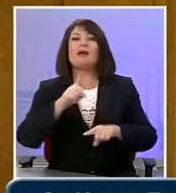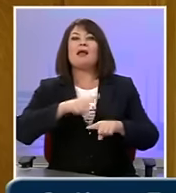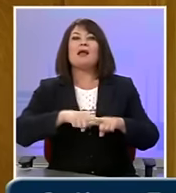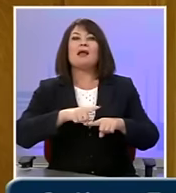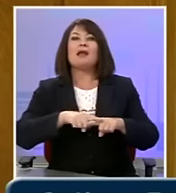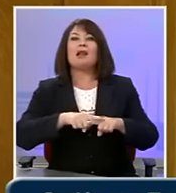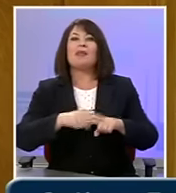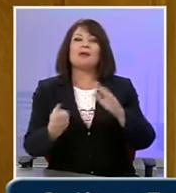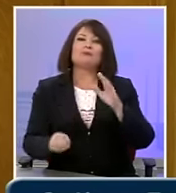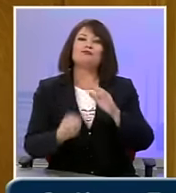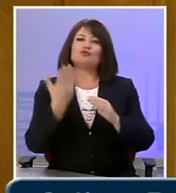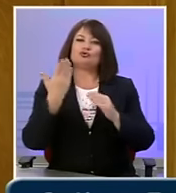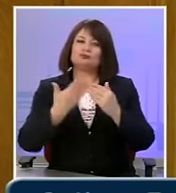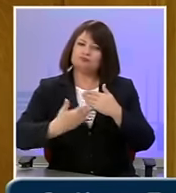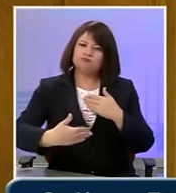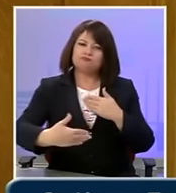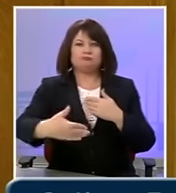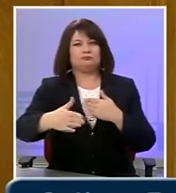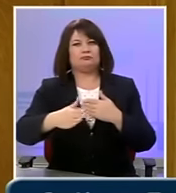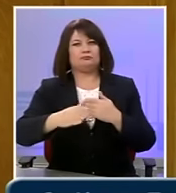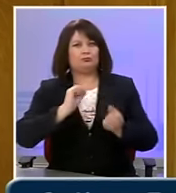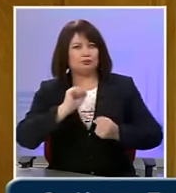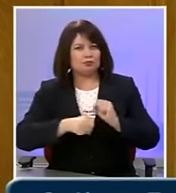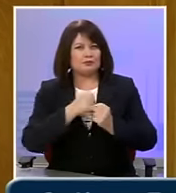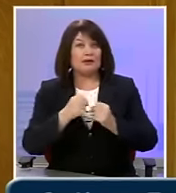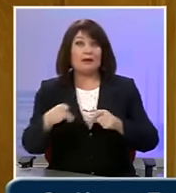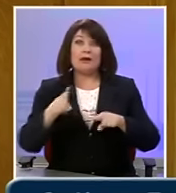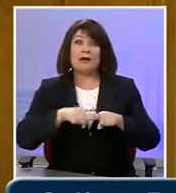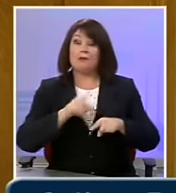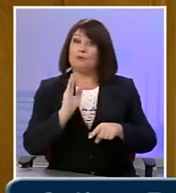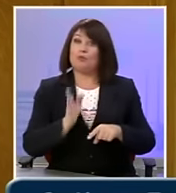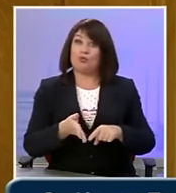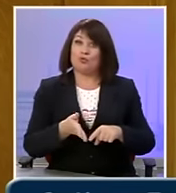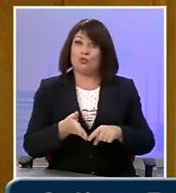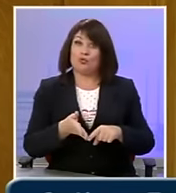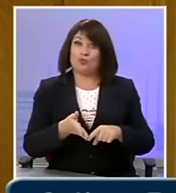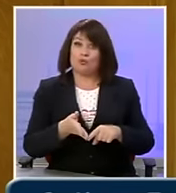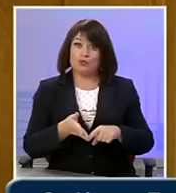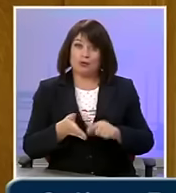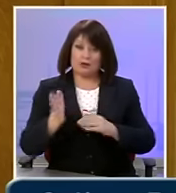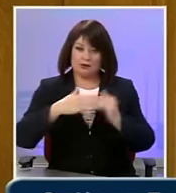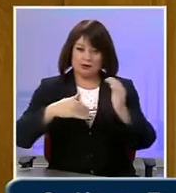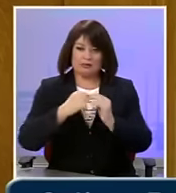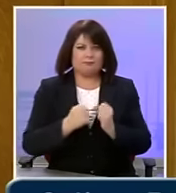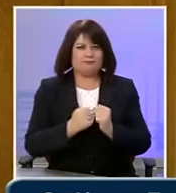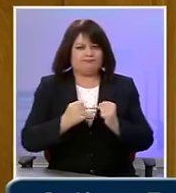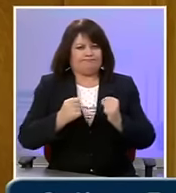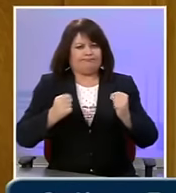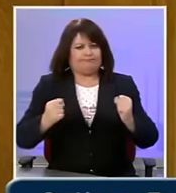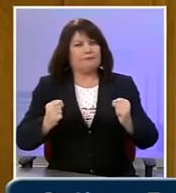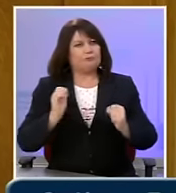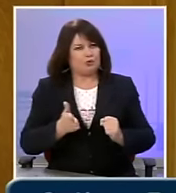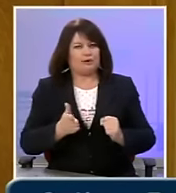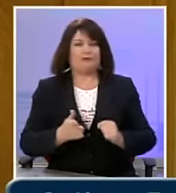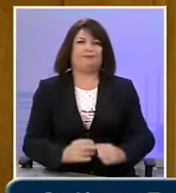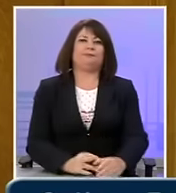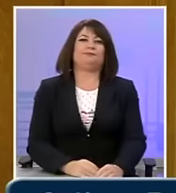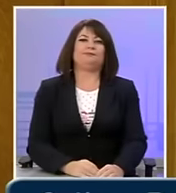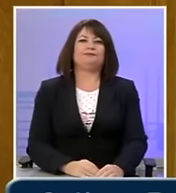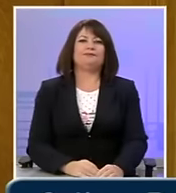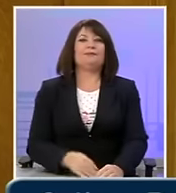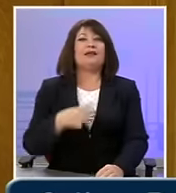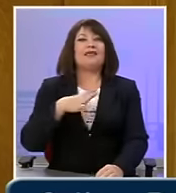νέα δυναμική. Η Ελλάδα σήμερα μπορεί να αναστηλωθεί και να ανακάμψει. Θα ήθελα λοιπόν μέσω